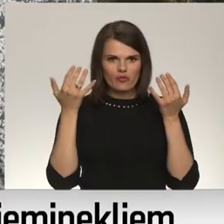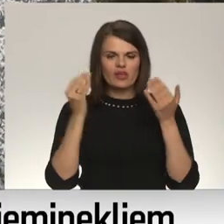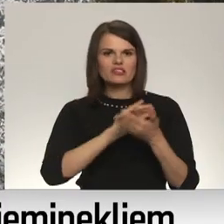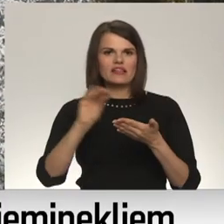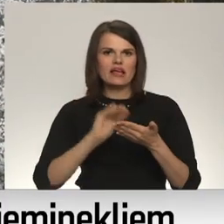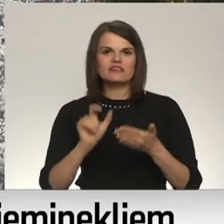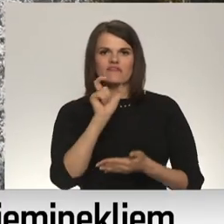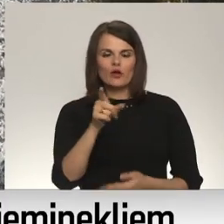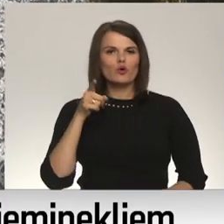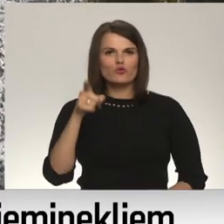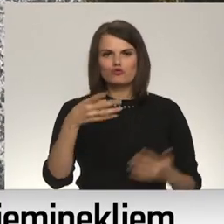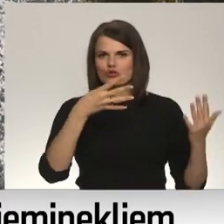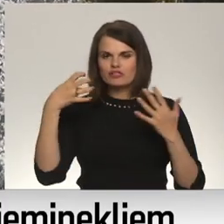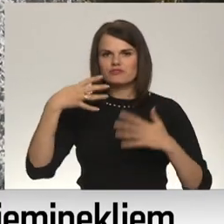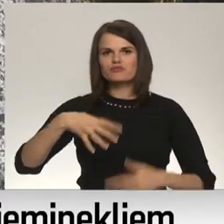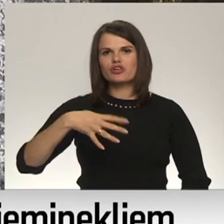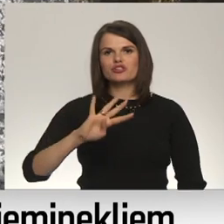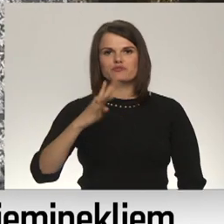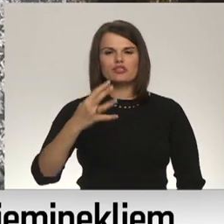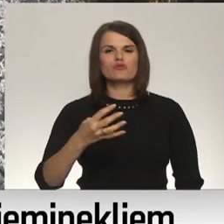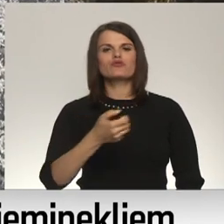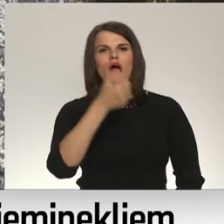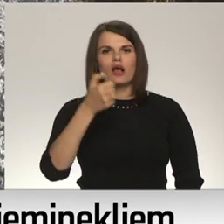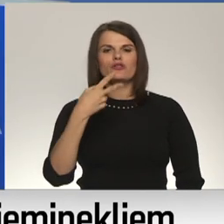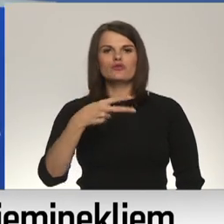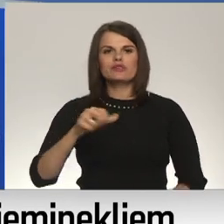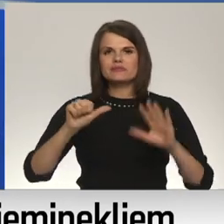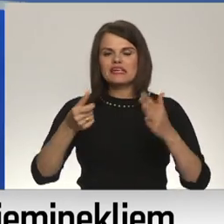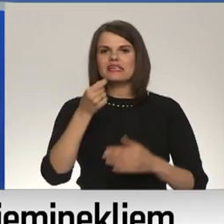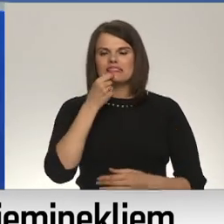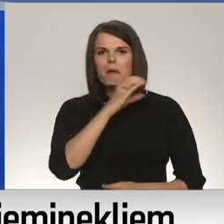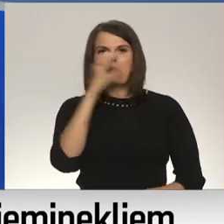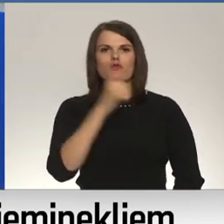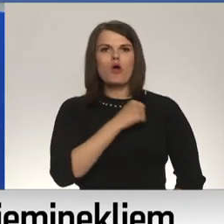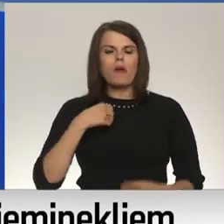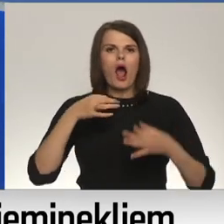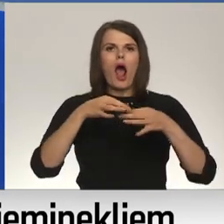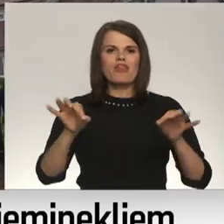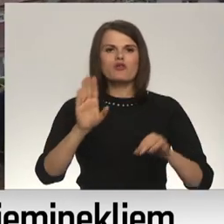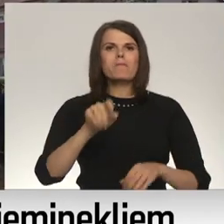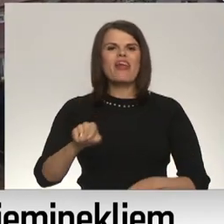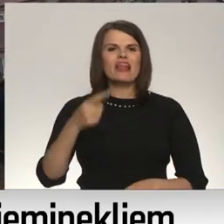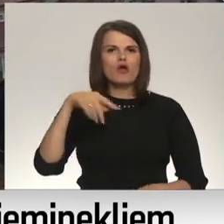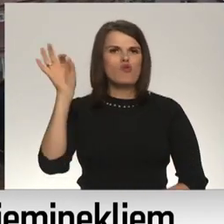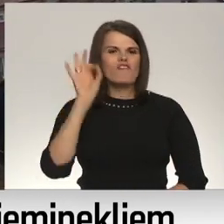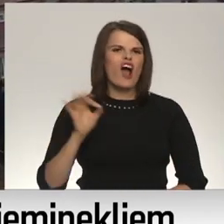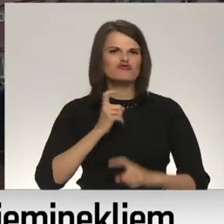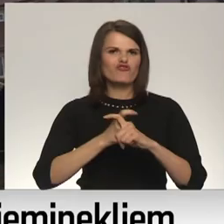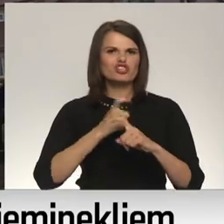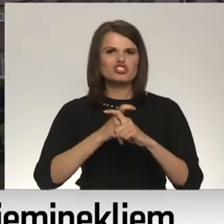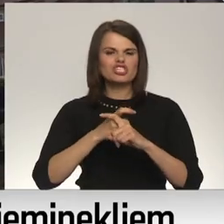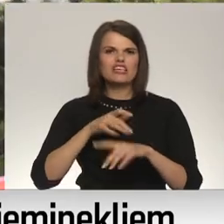vārdi. 1944. gada 26. septembrī padomju armija atbrīvoja Madlienu no vācu